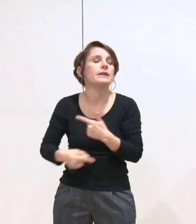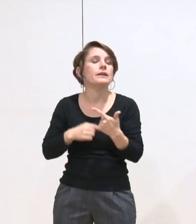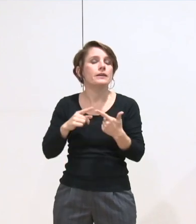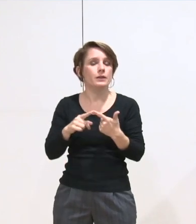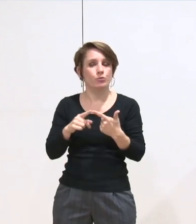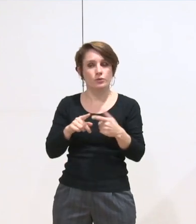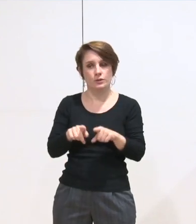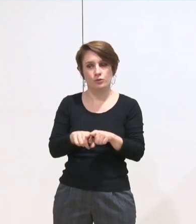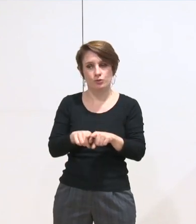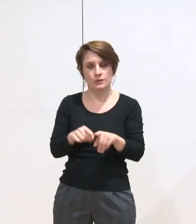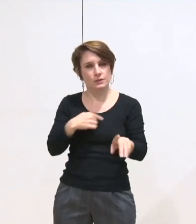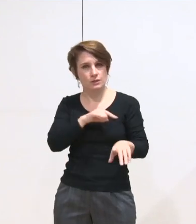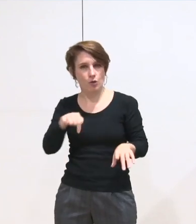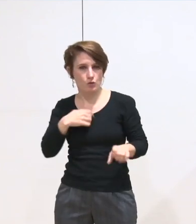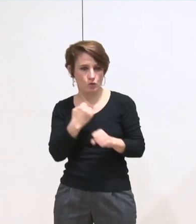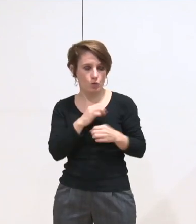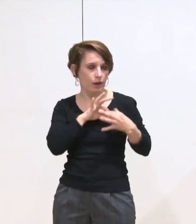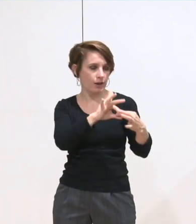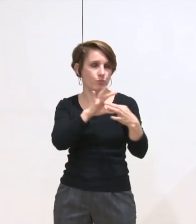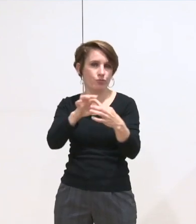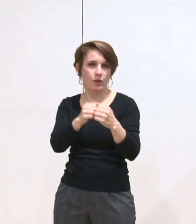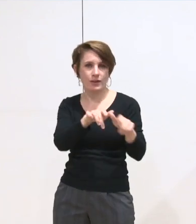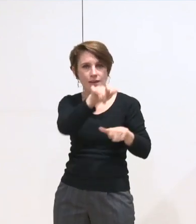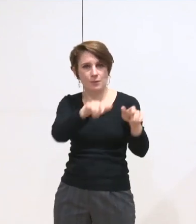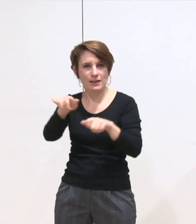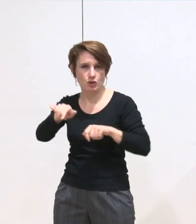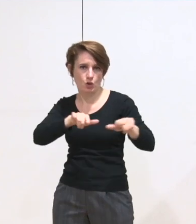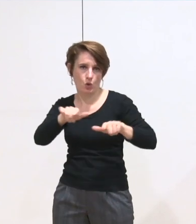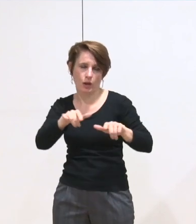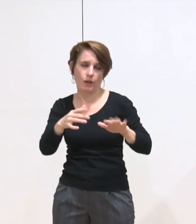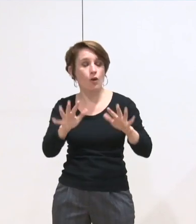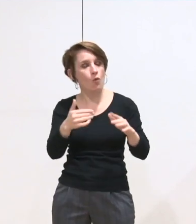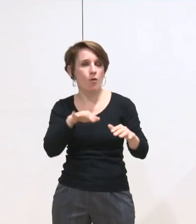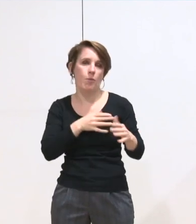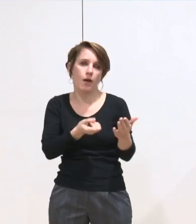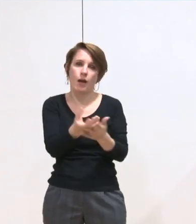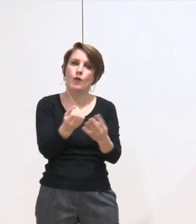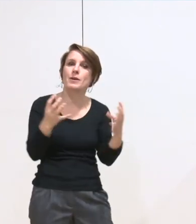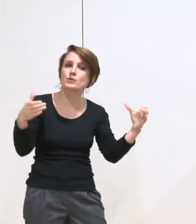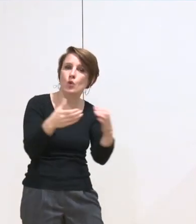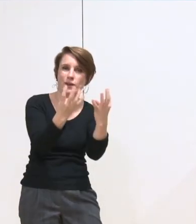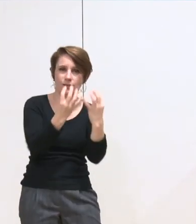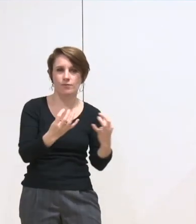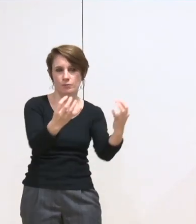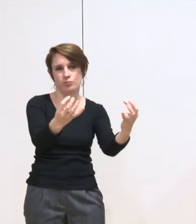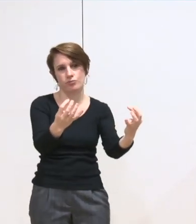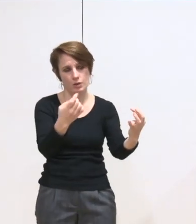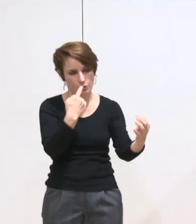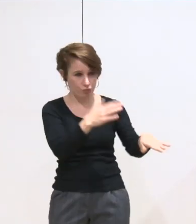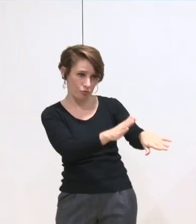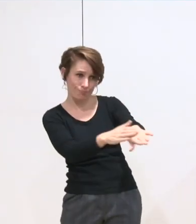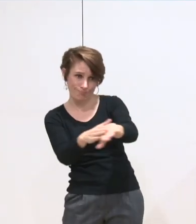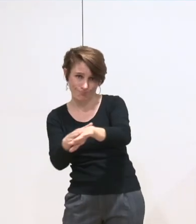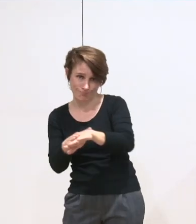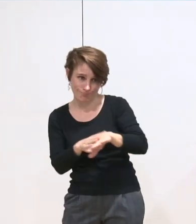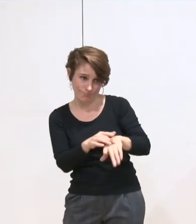réalise un travail auprès des locataires, plutôt au travers d'informations collectives, pour leur faire approcher